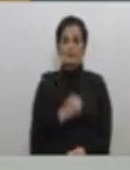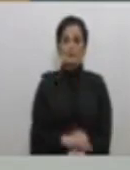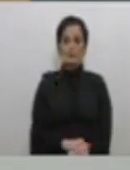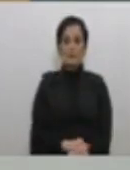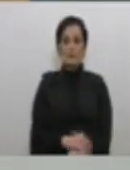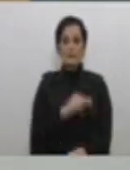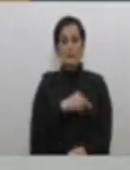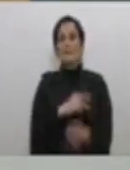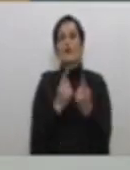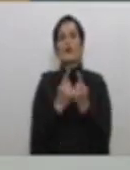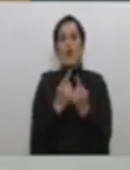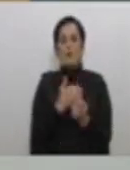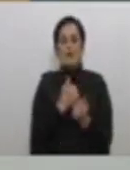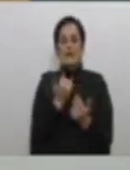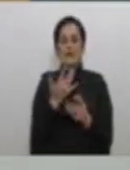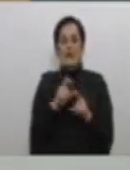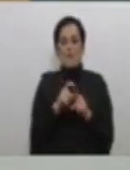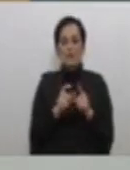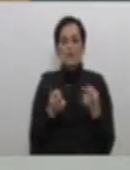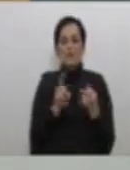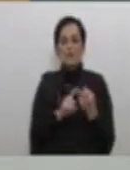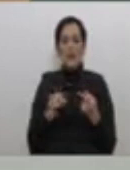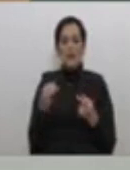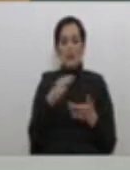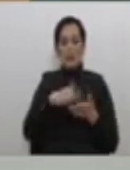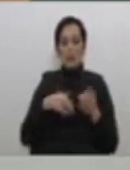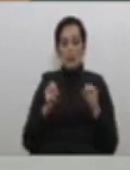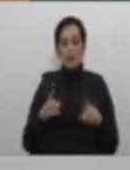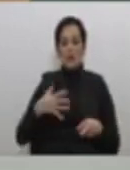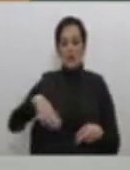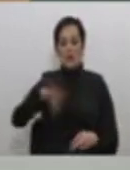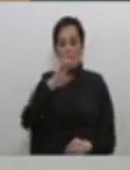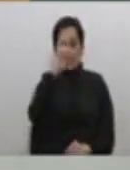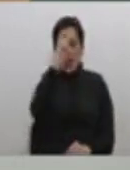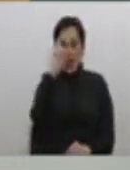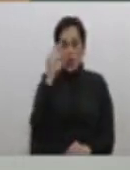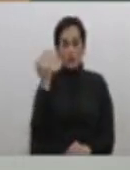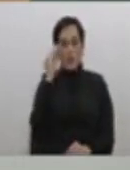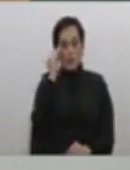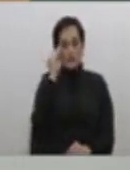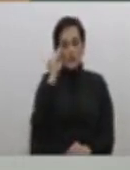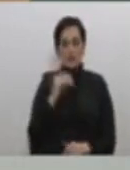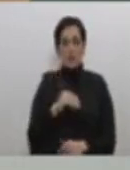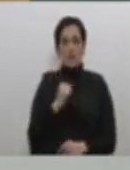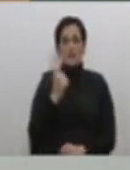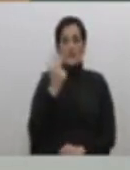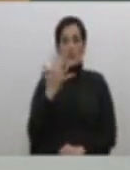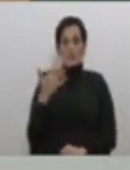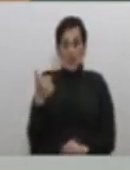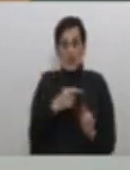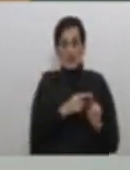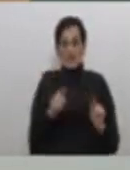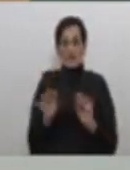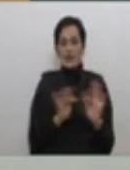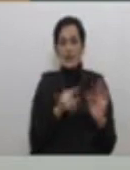Colegebo, minda ramdenime sitwi cheve kho regionul usaptkhovebas da sakartvelos khelisuflebis pozitsias. Ramdenime kvira mimdinareobs